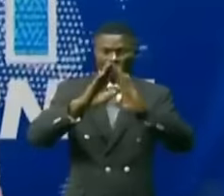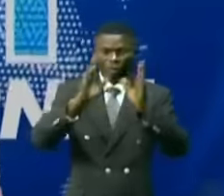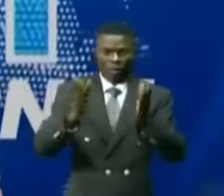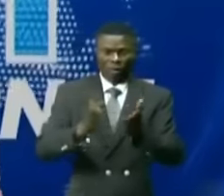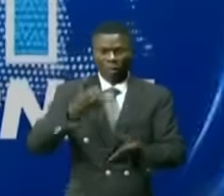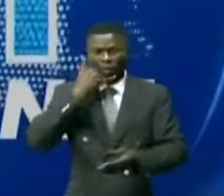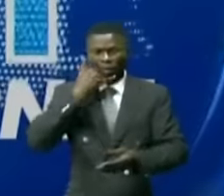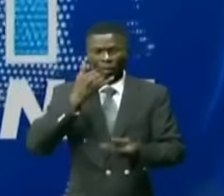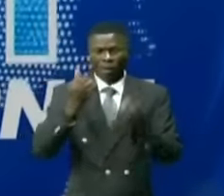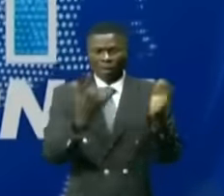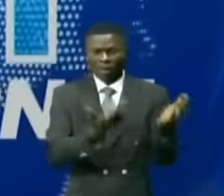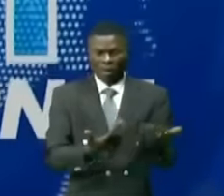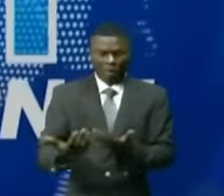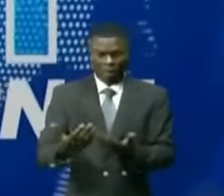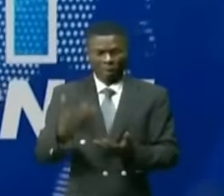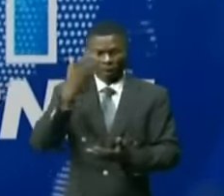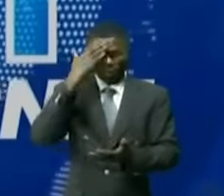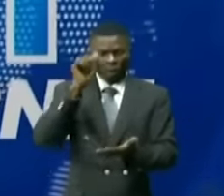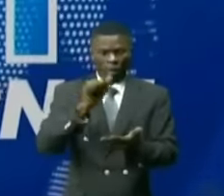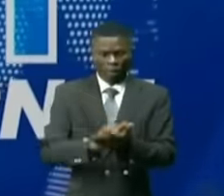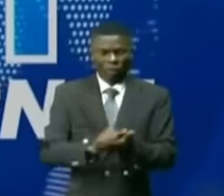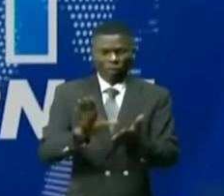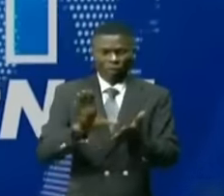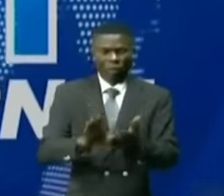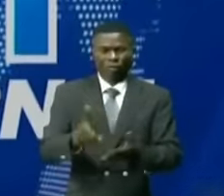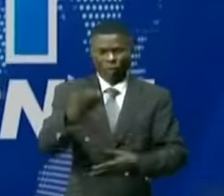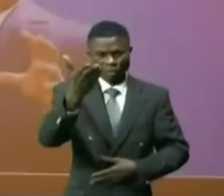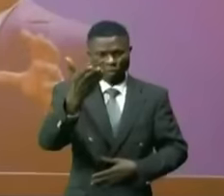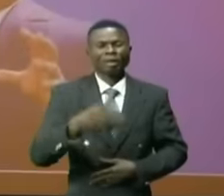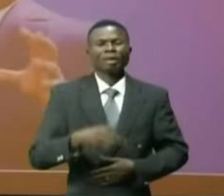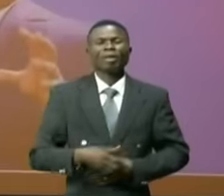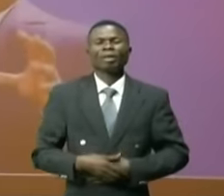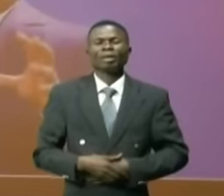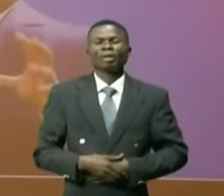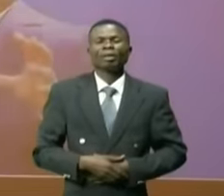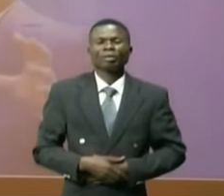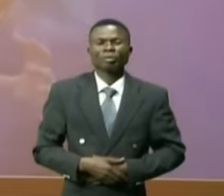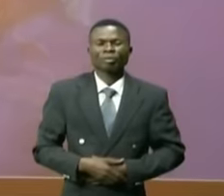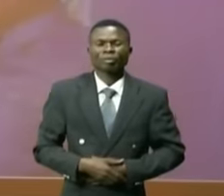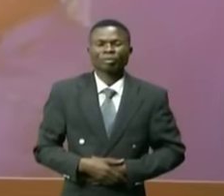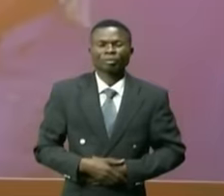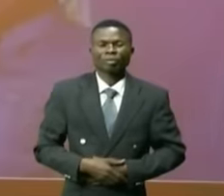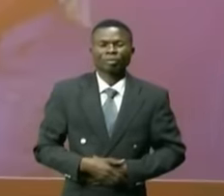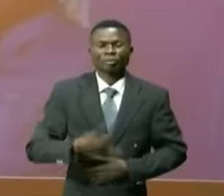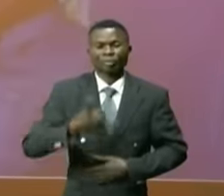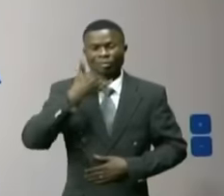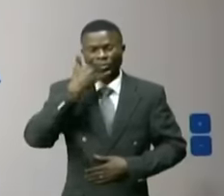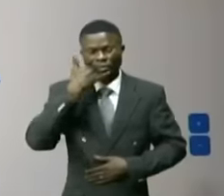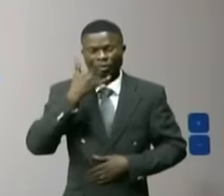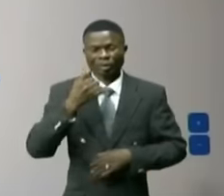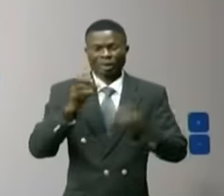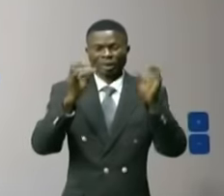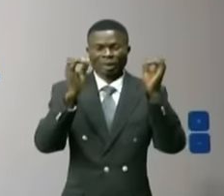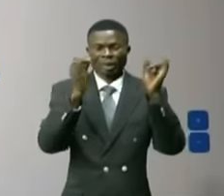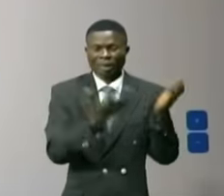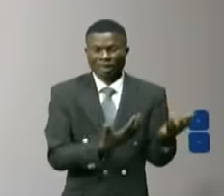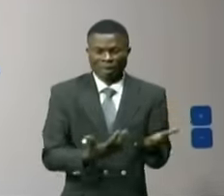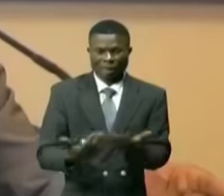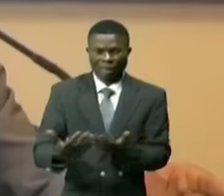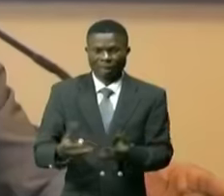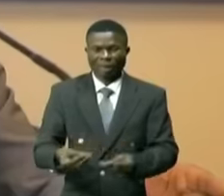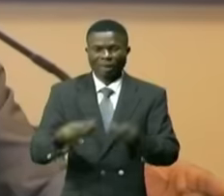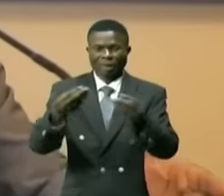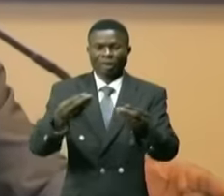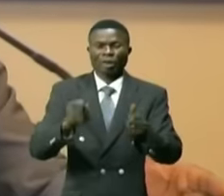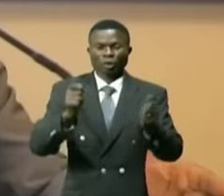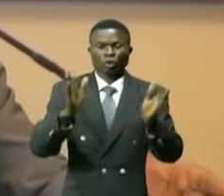Portail numérique, on le découvre avec Robert Ndaichi Sensei. Chiffres à l'appui, portail numérique et images à la disposition des journalistes,